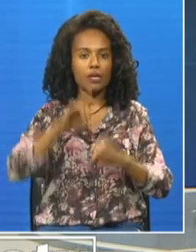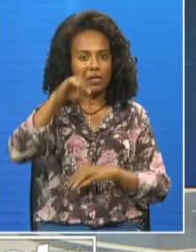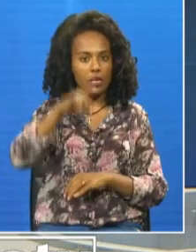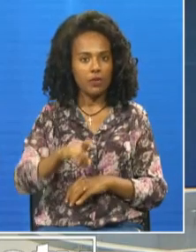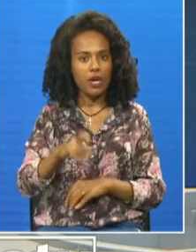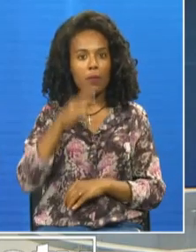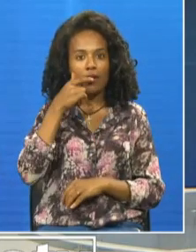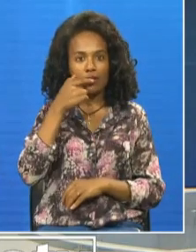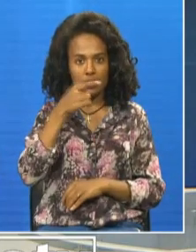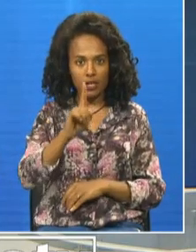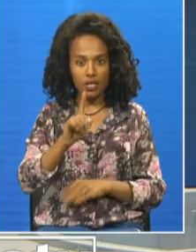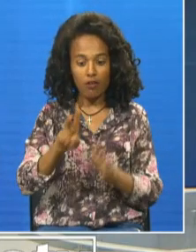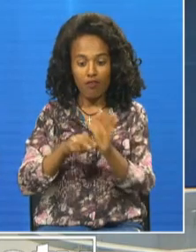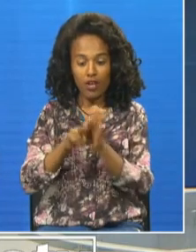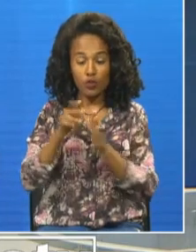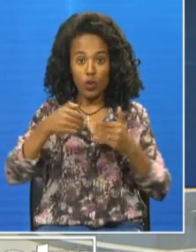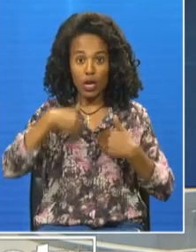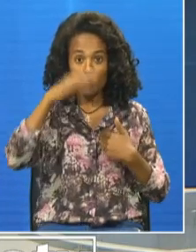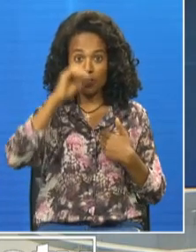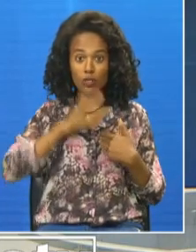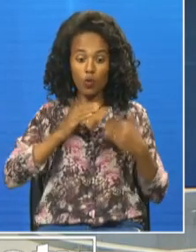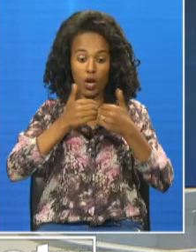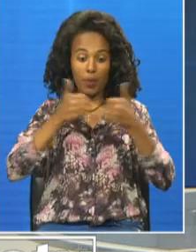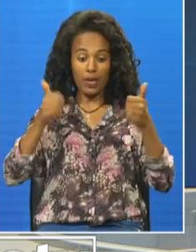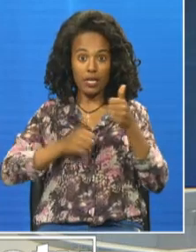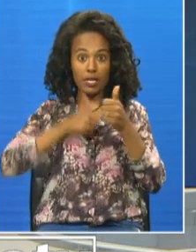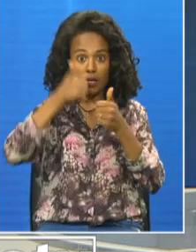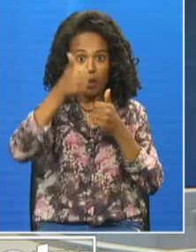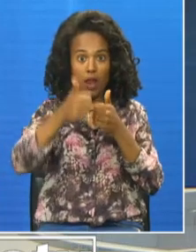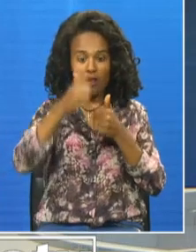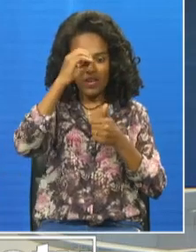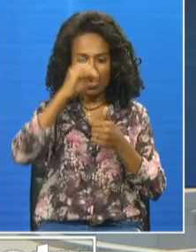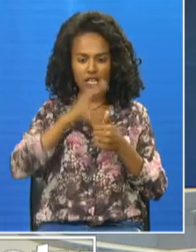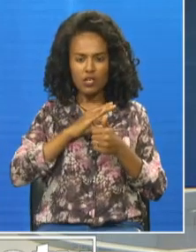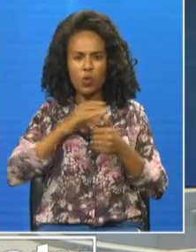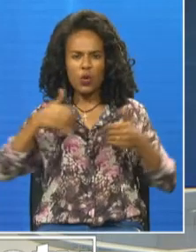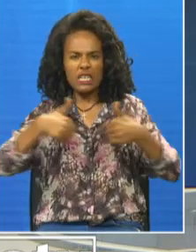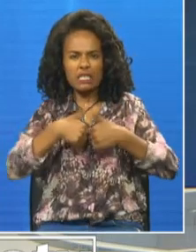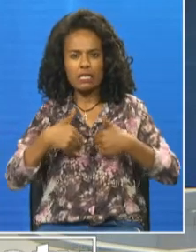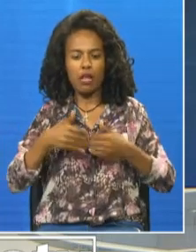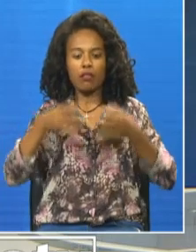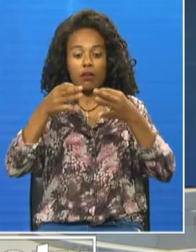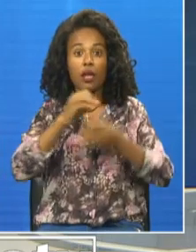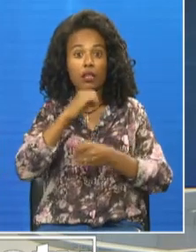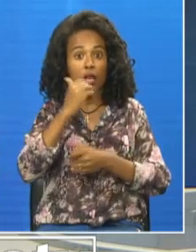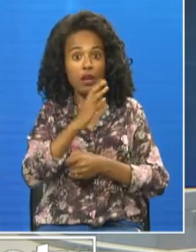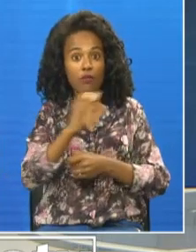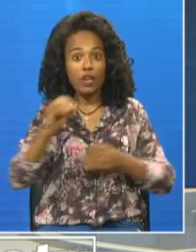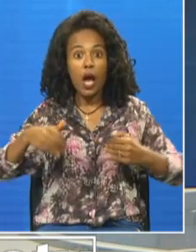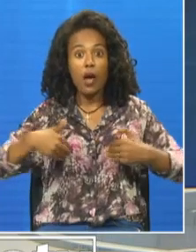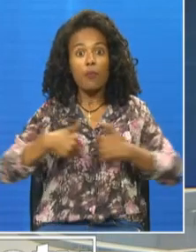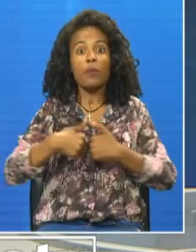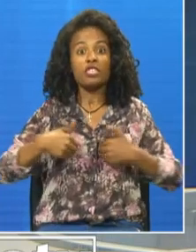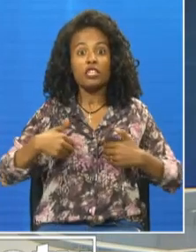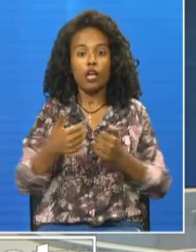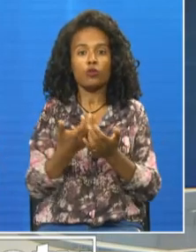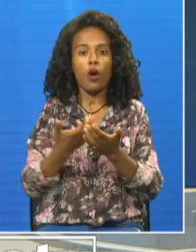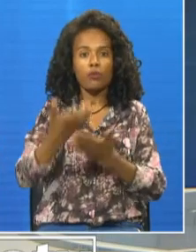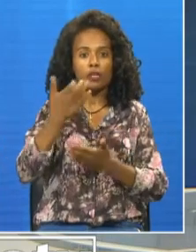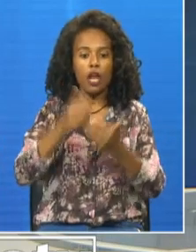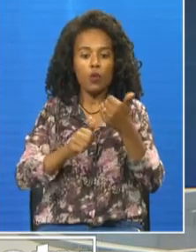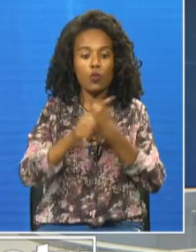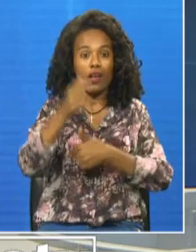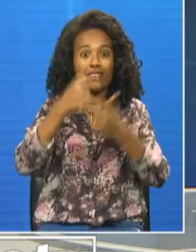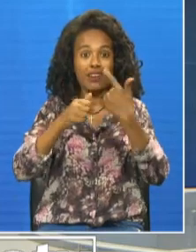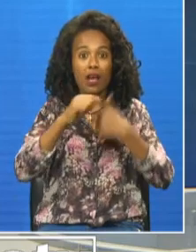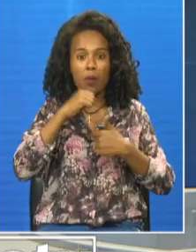ለምሳሌ ከረንትሪ ኮቪድ-19 ከሳምፕል ቅበላው ጀምሮ ቫይረሱ ጎጂነቱን እስኪያጣ ድረስ ያለውን ፕሮሰስ